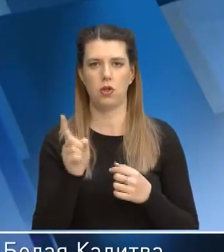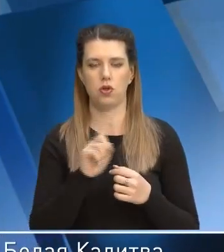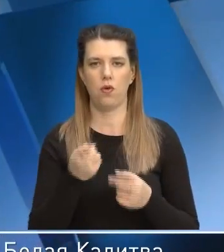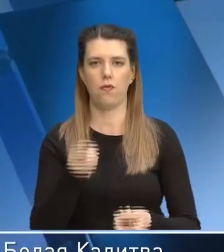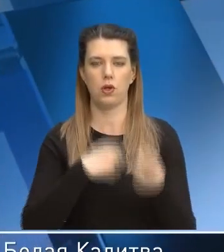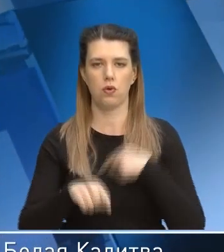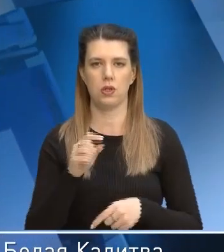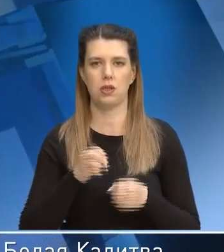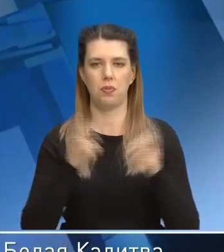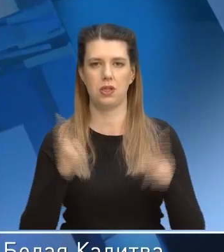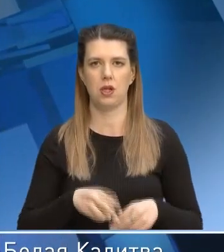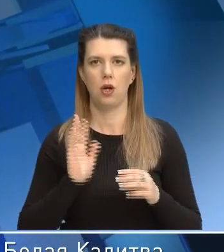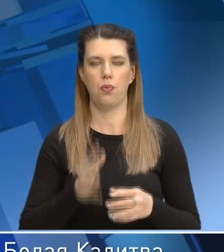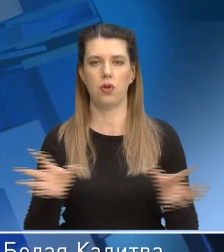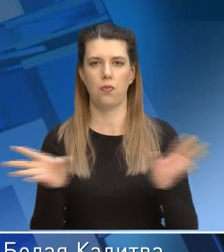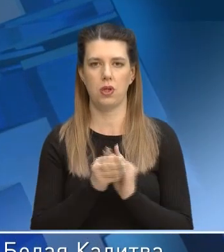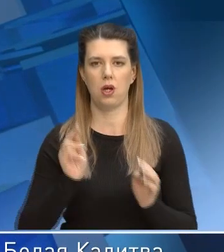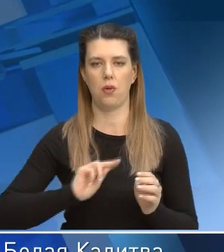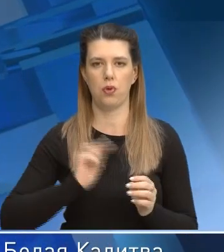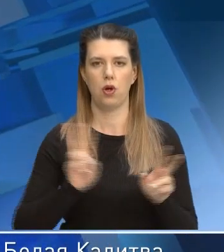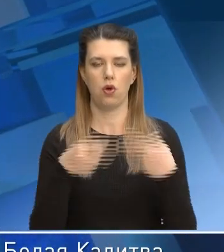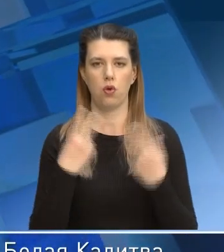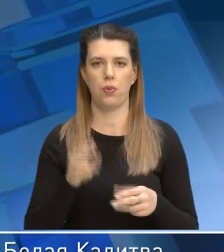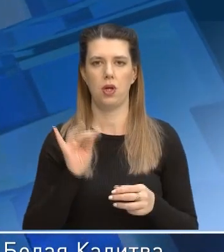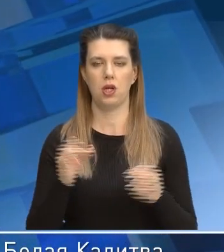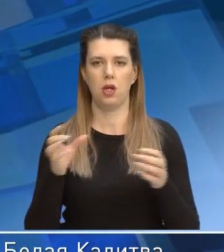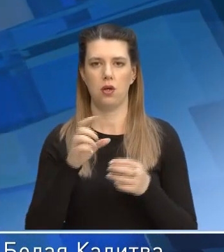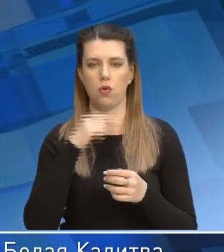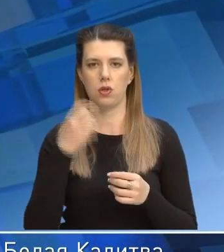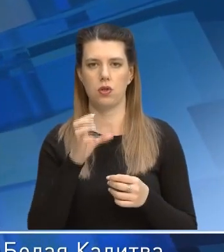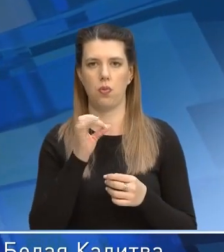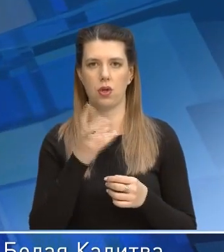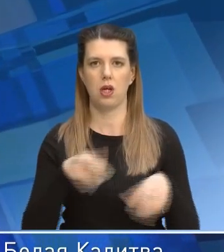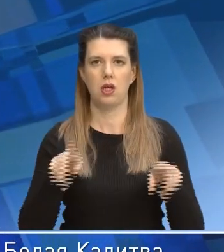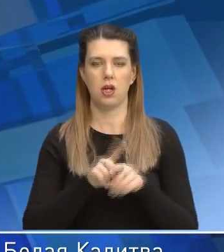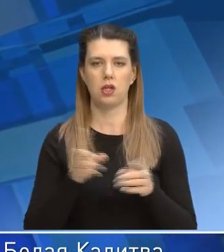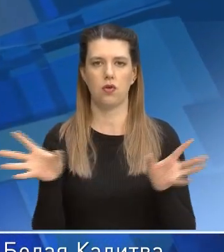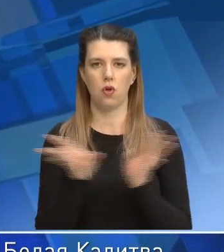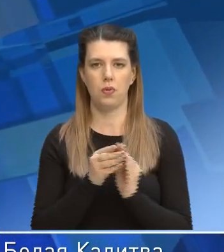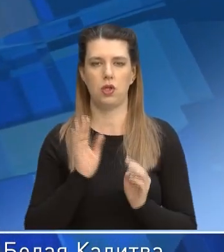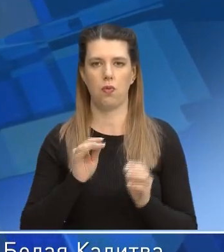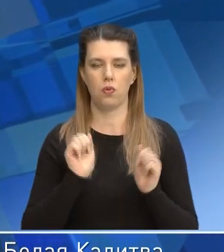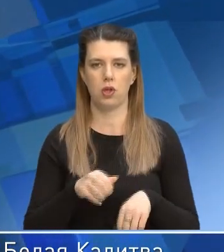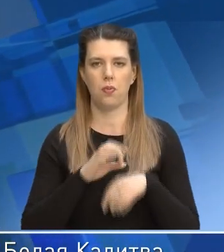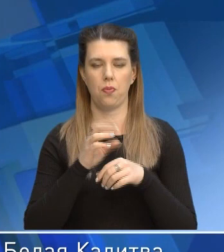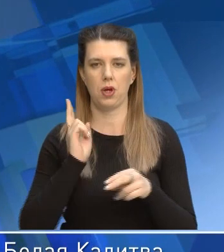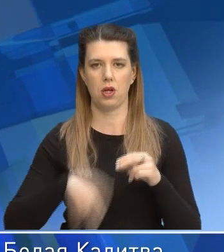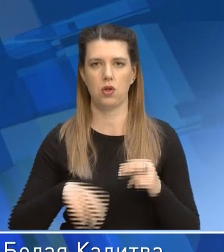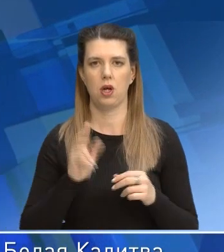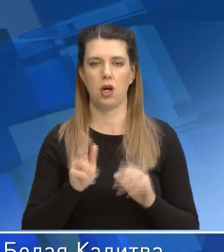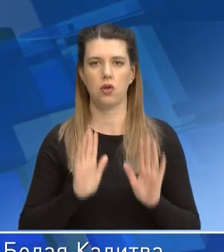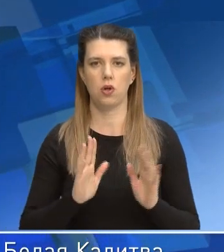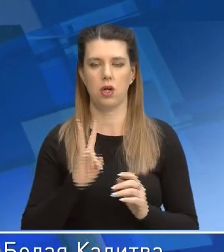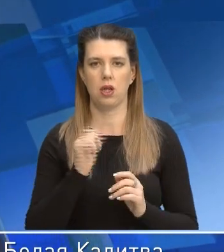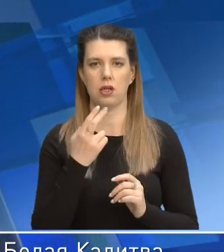что, вернувшись, специалист будет совмещать работу в клубе и сборной России, а также, что совмещение может быть прекращено, как